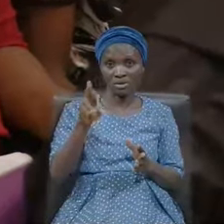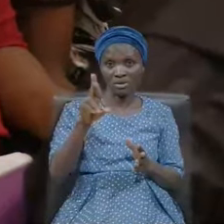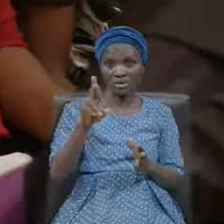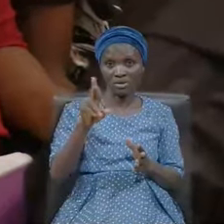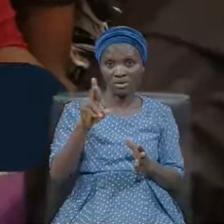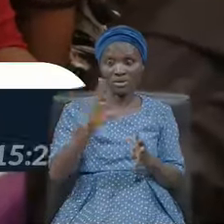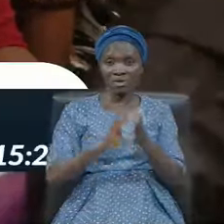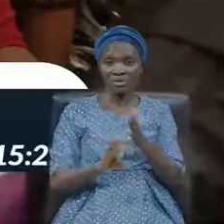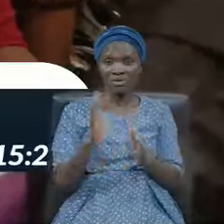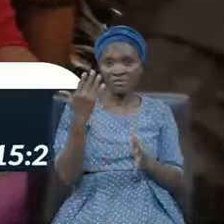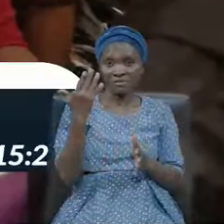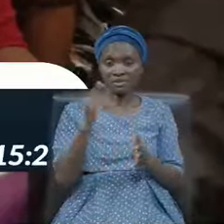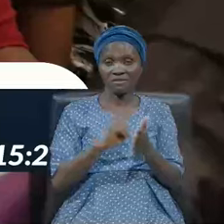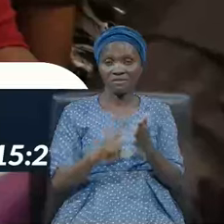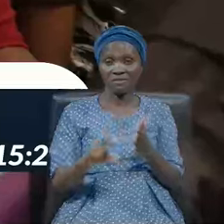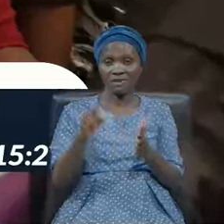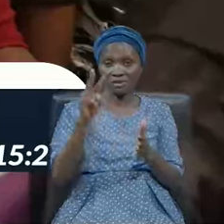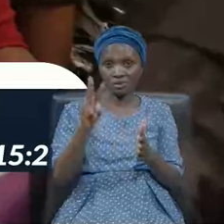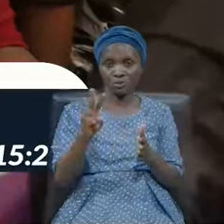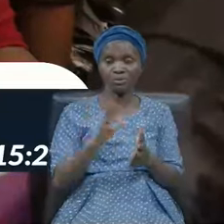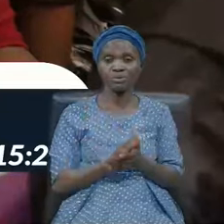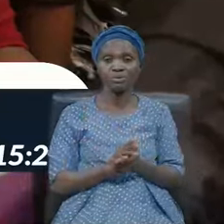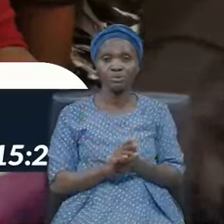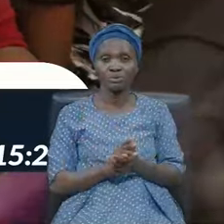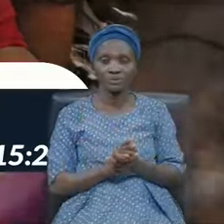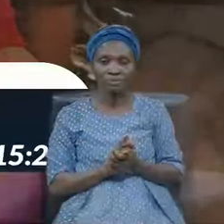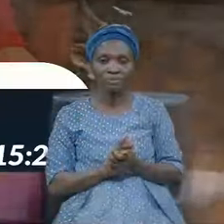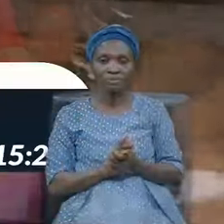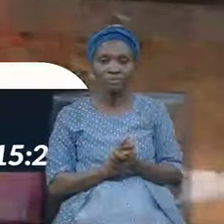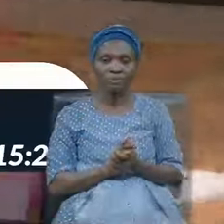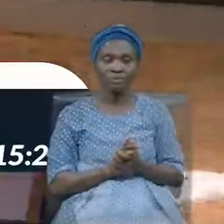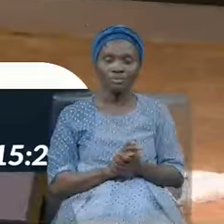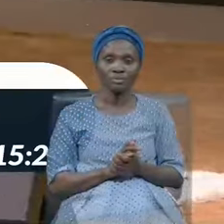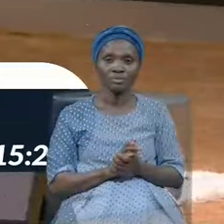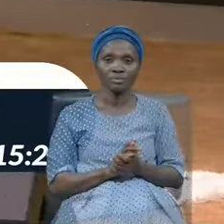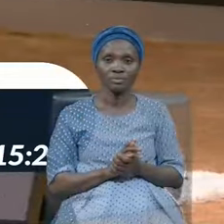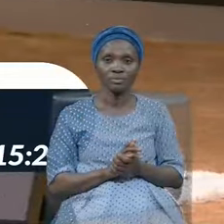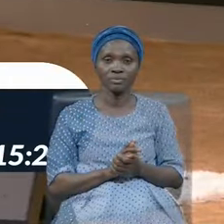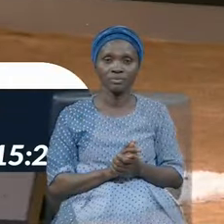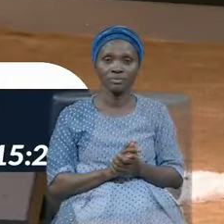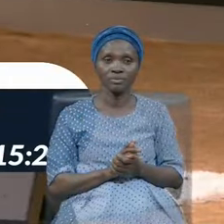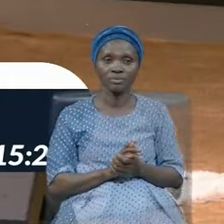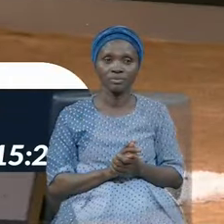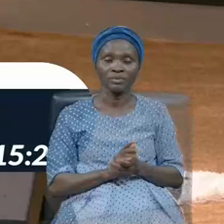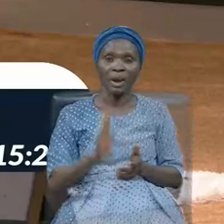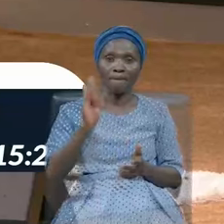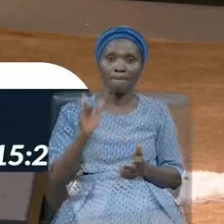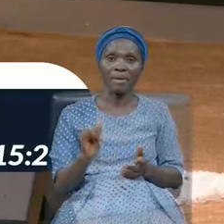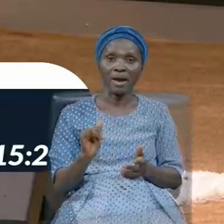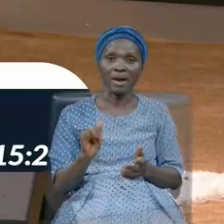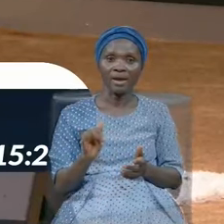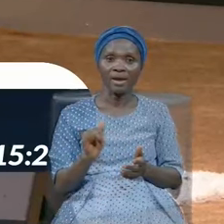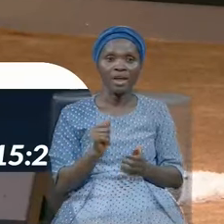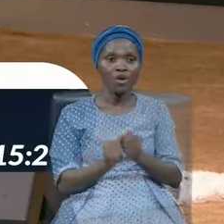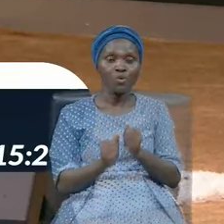1 Corinthiens 15 au verset 2. 1 Corinthiens 15, 2. Et par